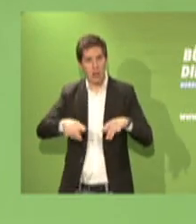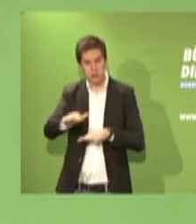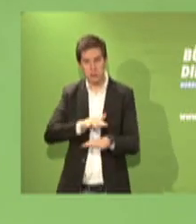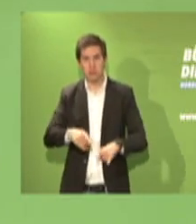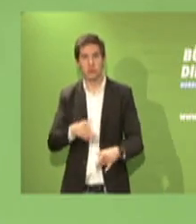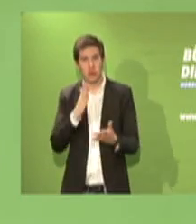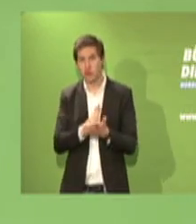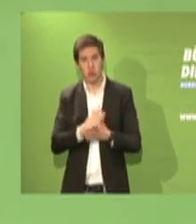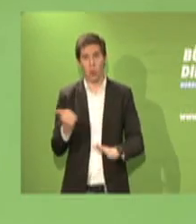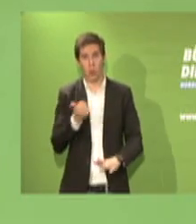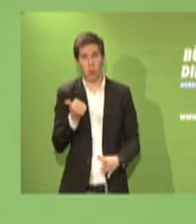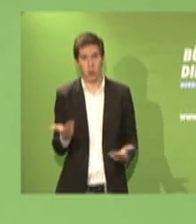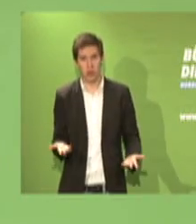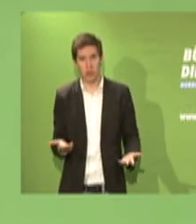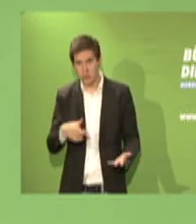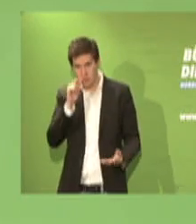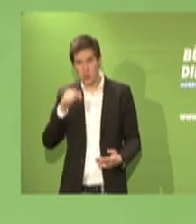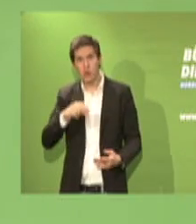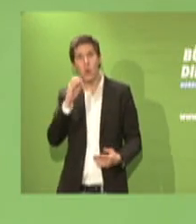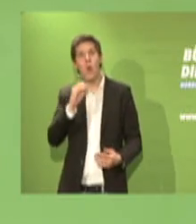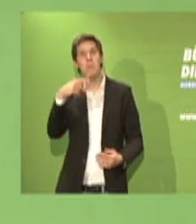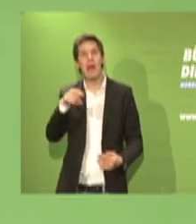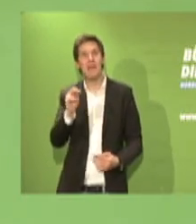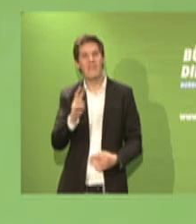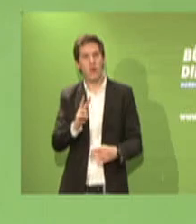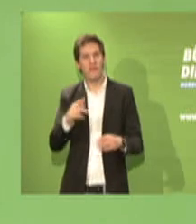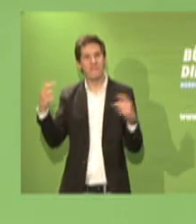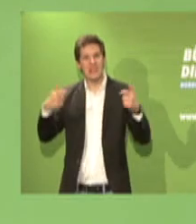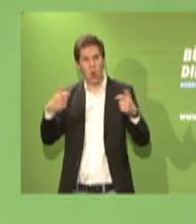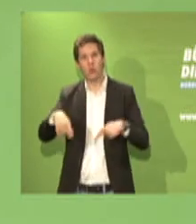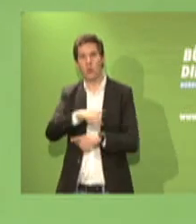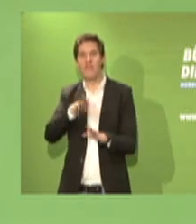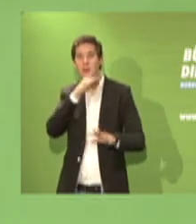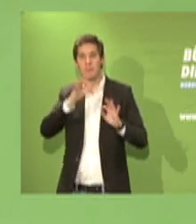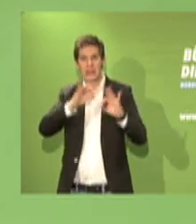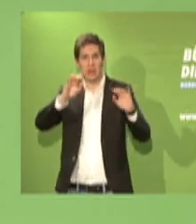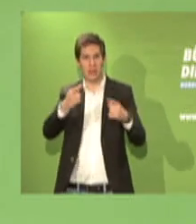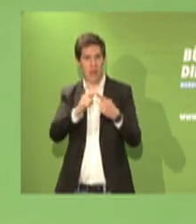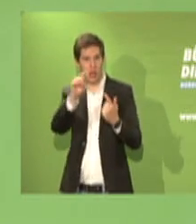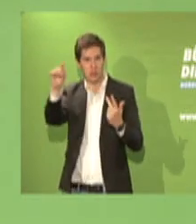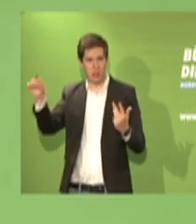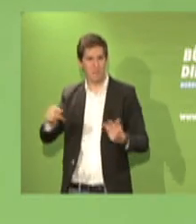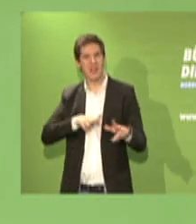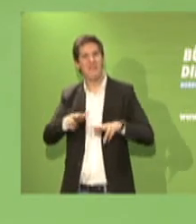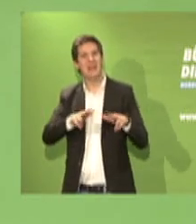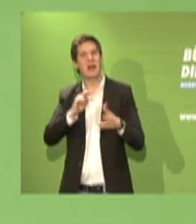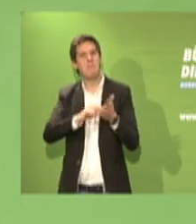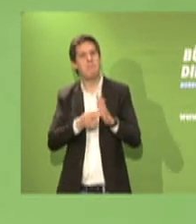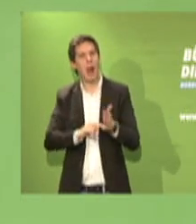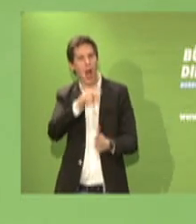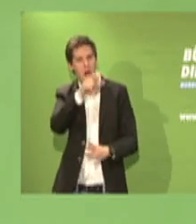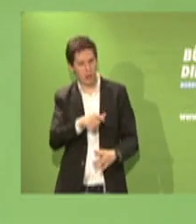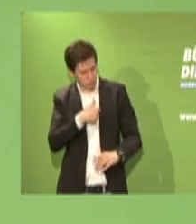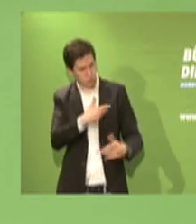eine gute ländliche ÖPNV-Versorgung angeht. Wir hatten da den Verkehrsplaner aus dem Rhein-Sieg-Kreis, hier aus dem Kreishaus